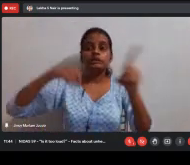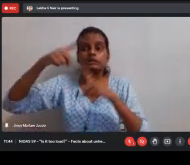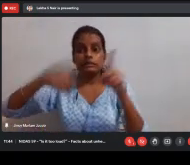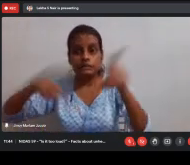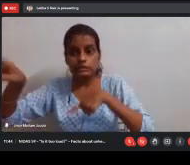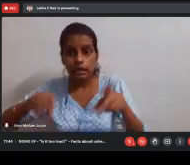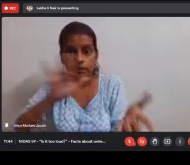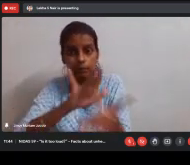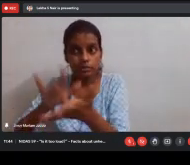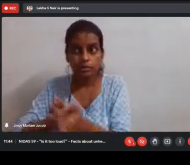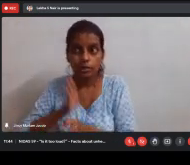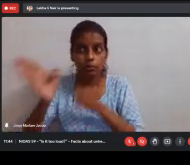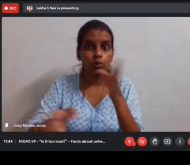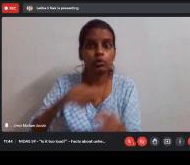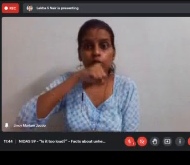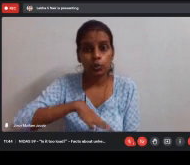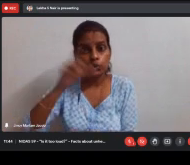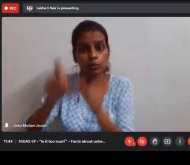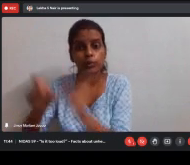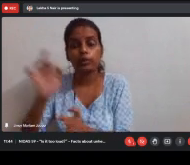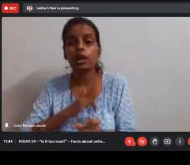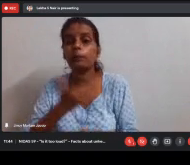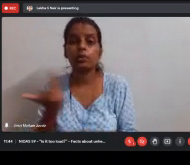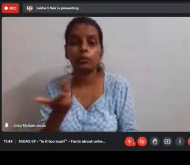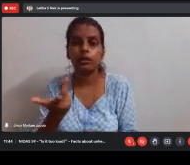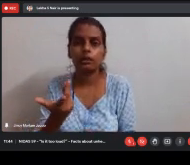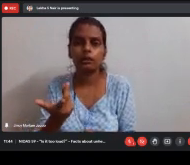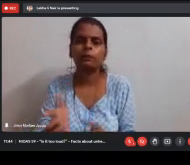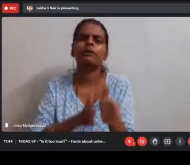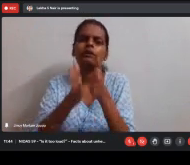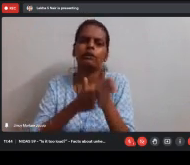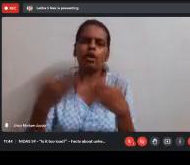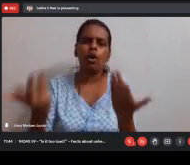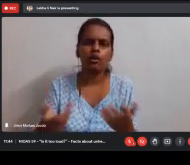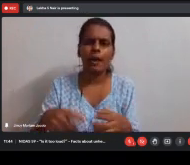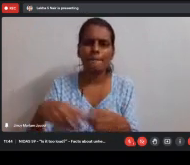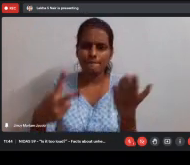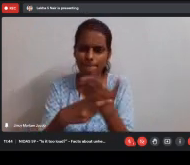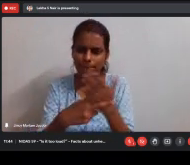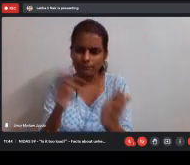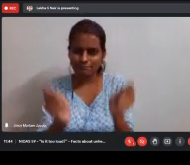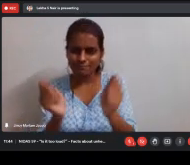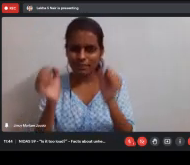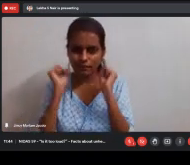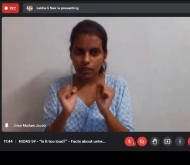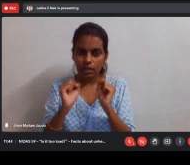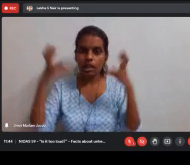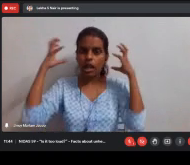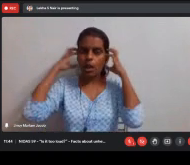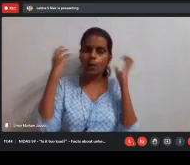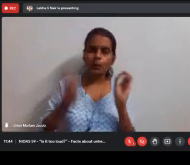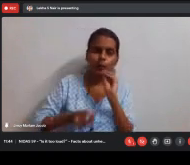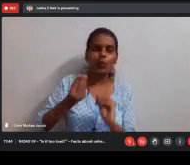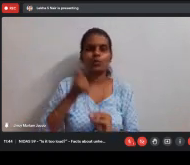അറിയാം 85 dB ആണ് ഞാൻ കേൾക്കുന്നത് എന്ന്? ഈ സൗണ്ട് ലെവൽ മീറ്റർ വെച്ചിട്ട് ചെയ്ത മെഷർ ചെയ്ത് നോക്കൂ. യാത്ര ചെയ്യുമ്പോൾ